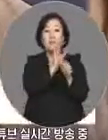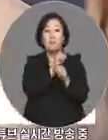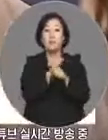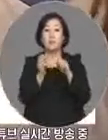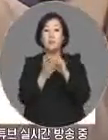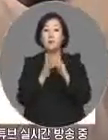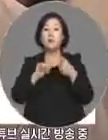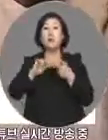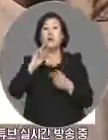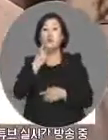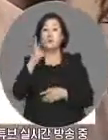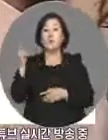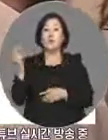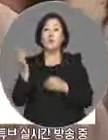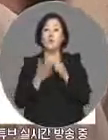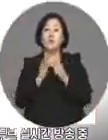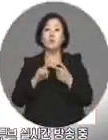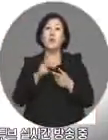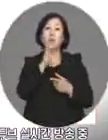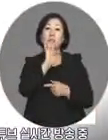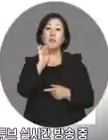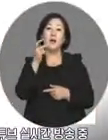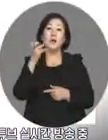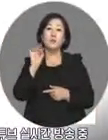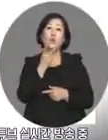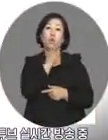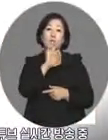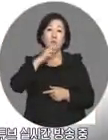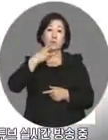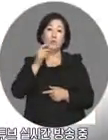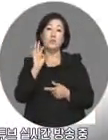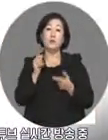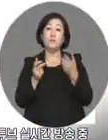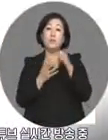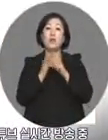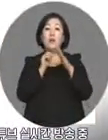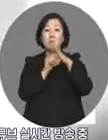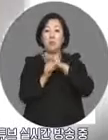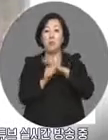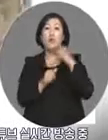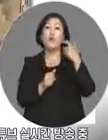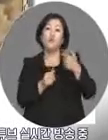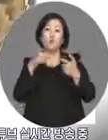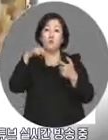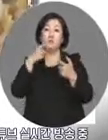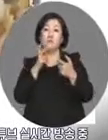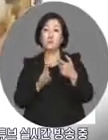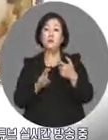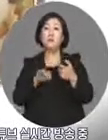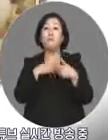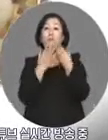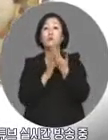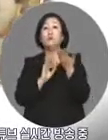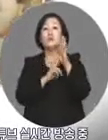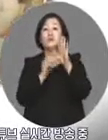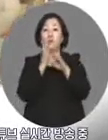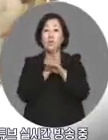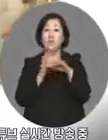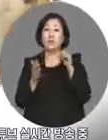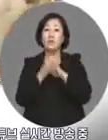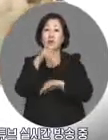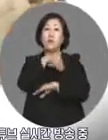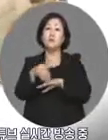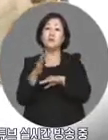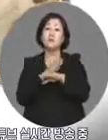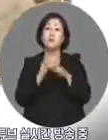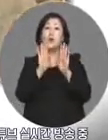지역 순회 전시 대상은 피카소와 이중섭 등 국내외 거장의 대표작 60여 점입니다. 울산시와 시립미술관도